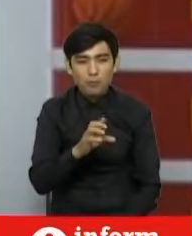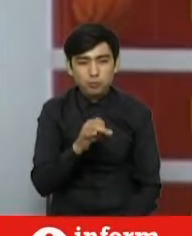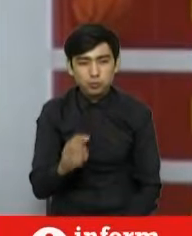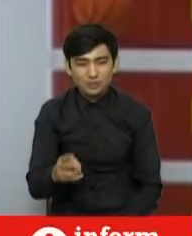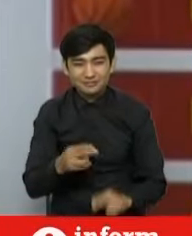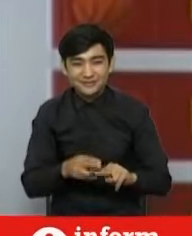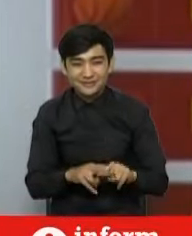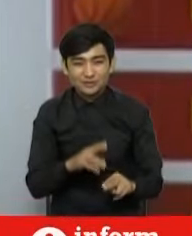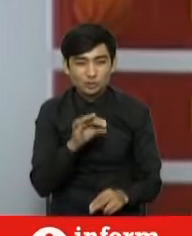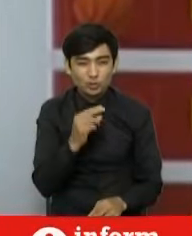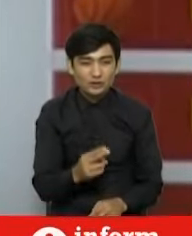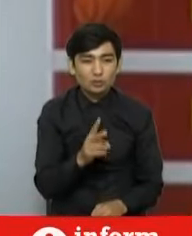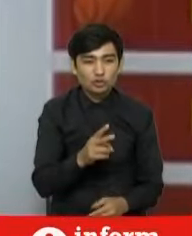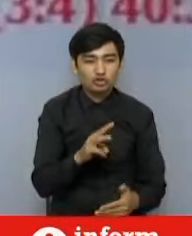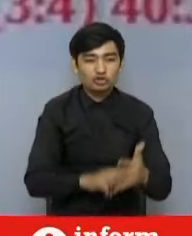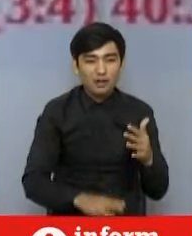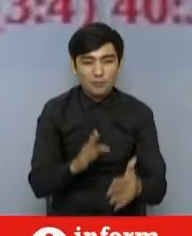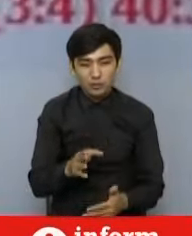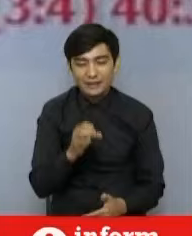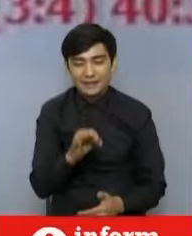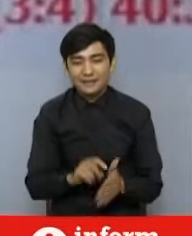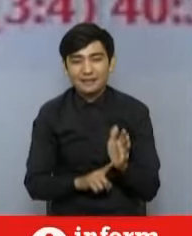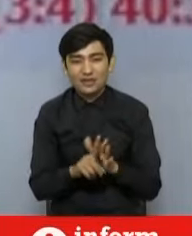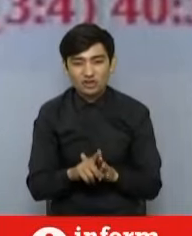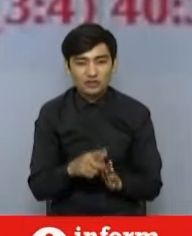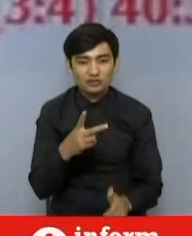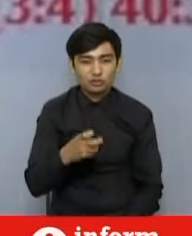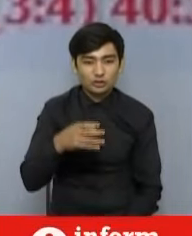в социальных сетях будут наказывать штрафами, начинающимися от